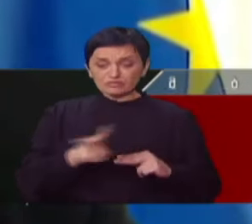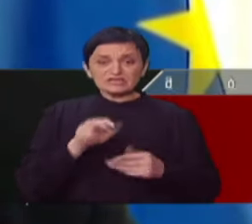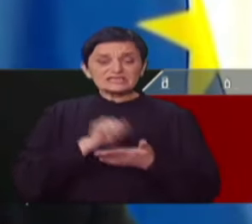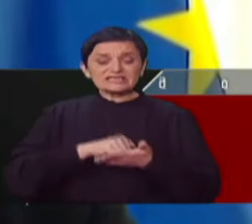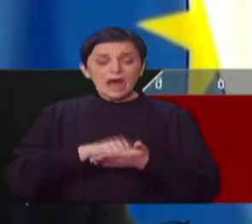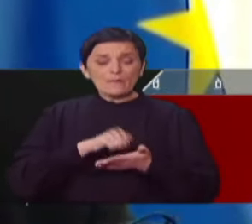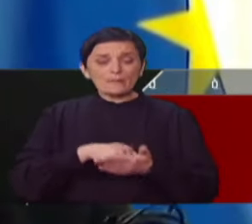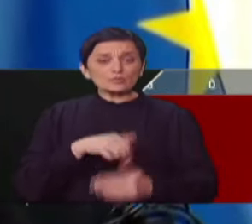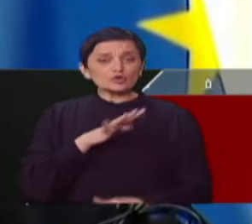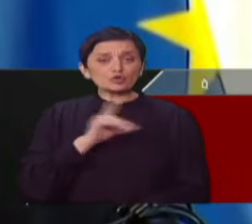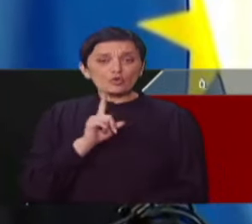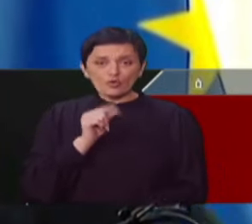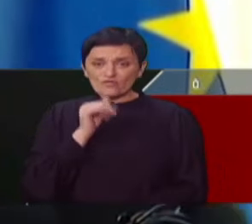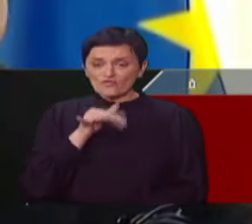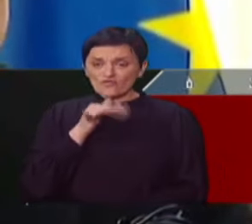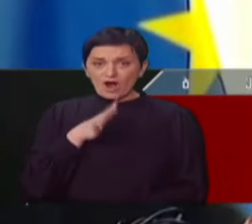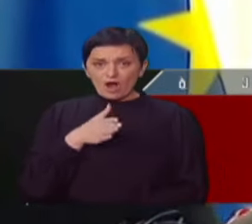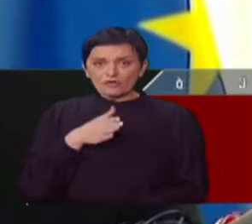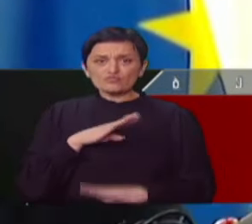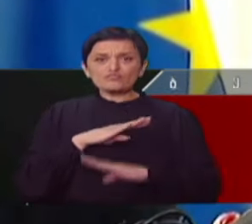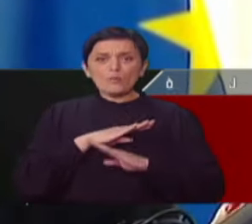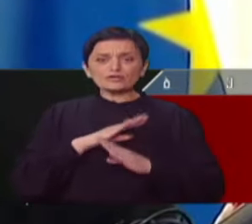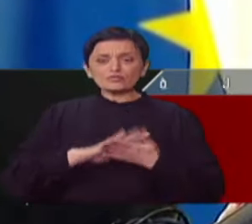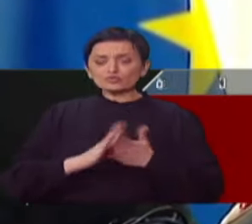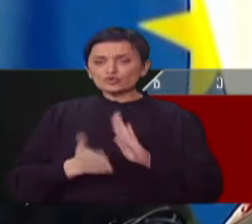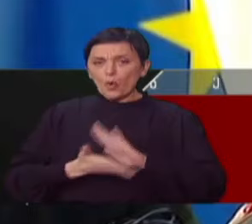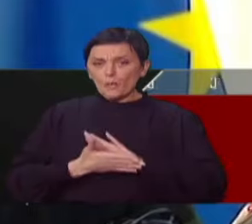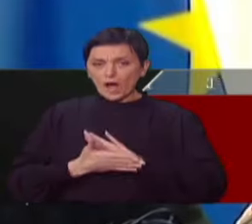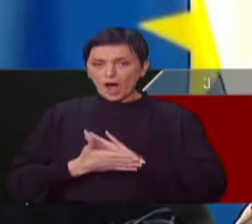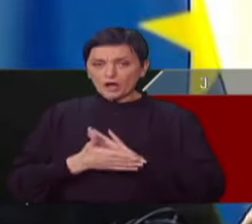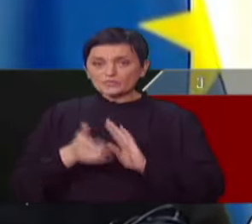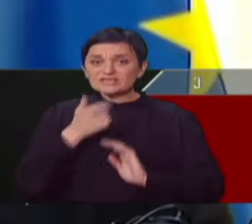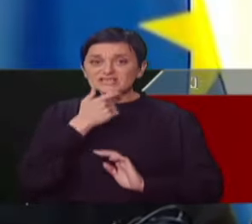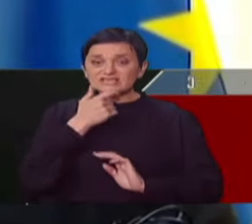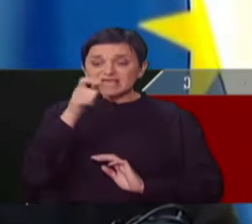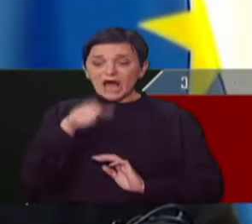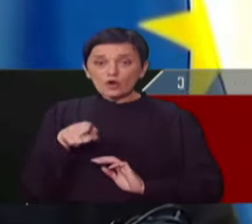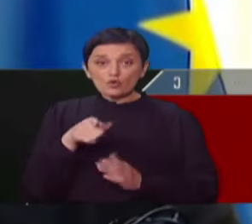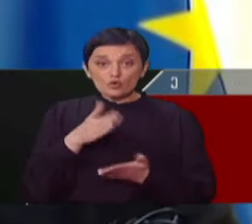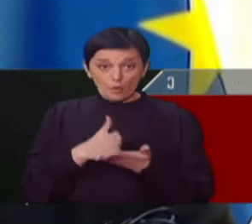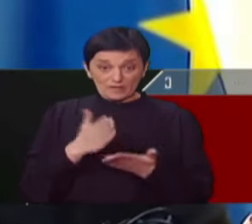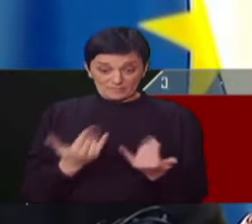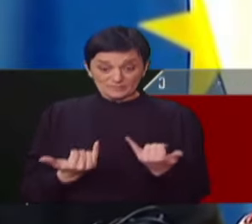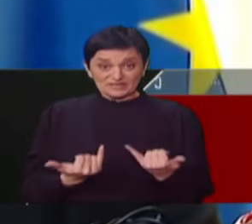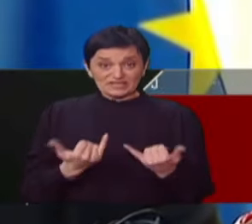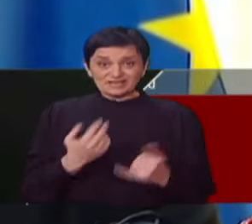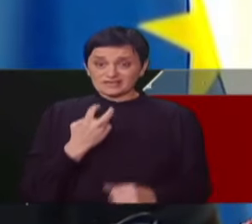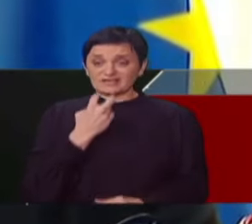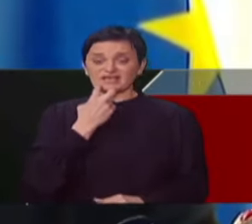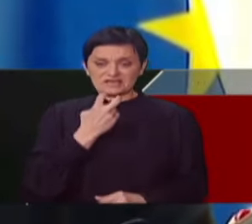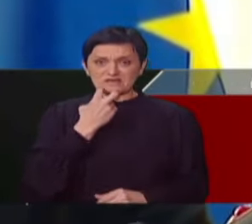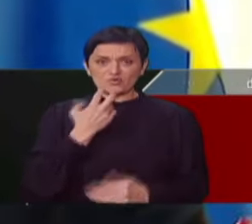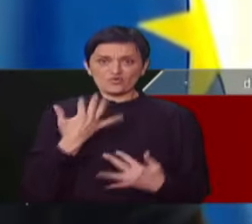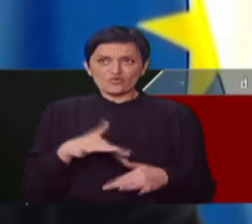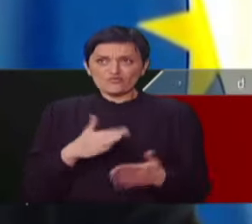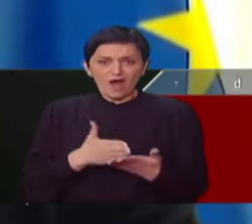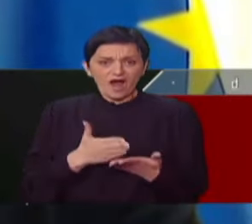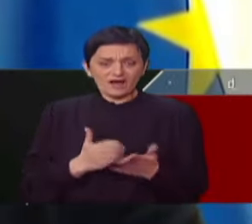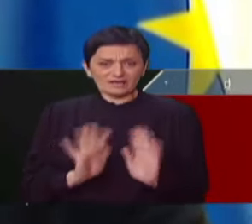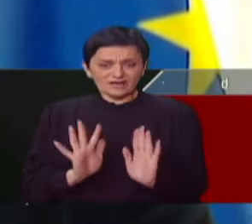иго титкос момогда мдгомареобаши Михаил Саакашвили схопна, хо, но дрес Гемилис Могрелицки агар арис